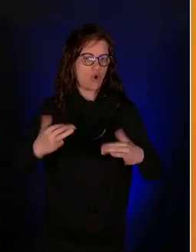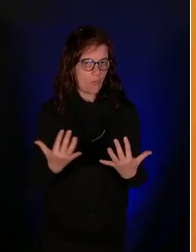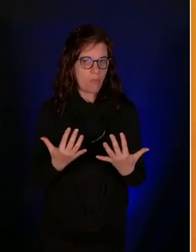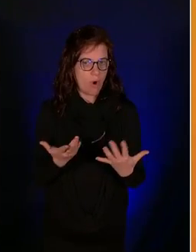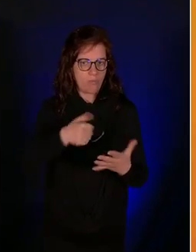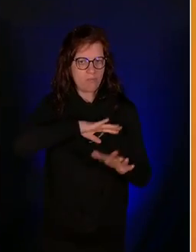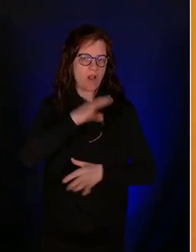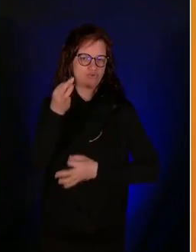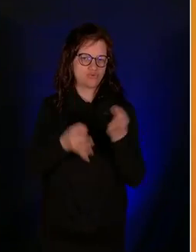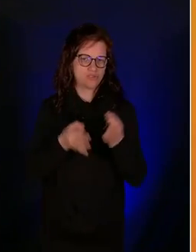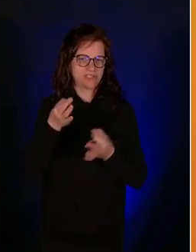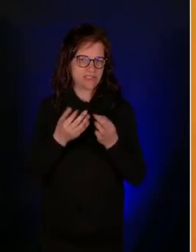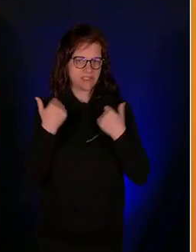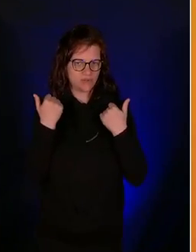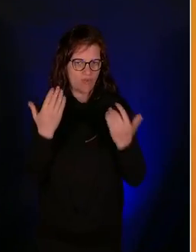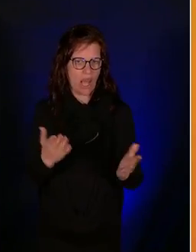par la case judiciaire.